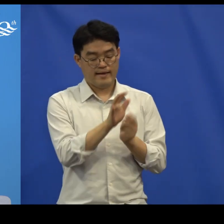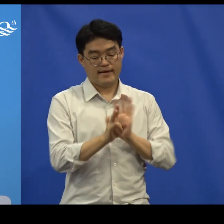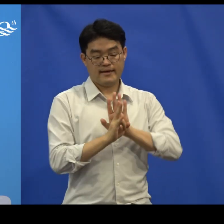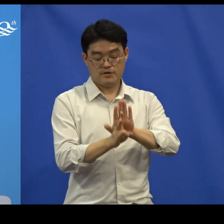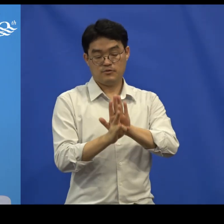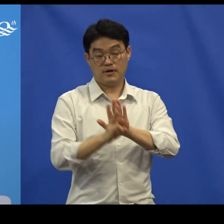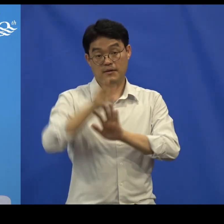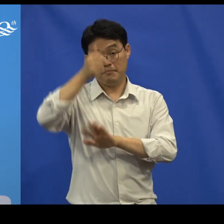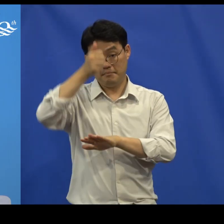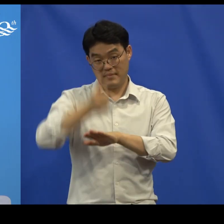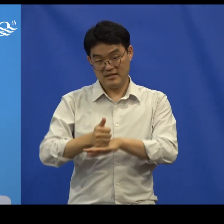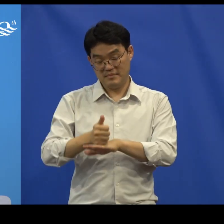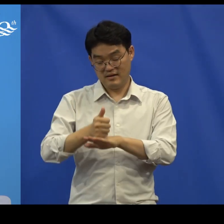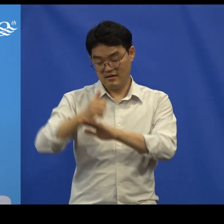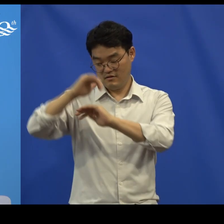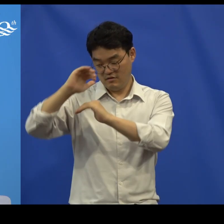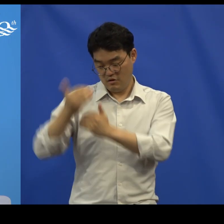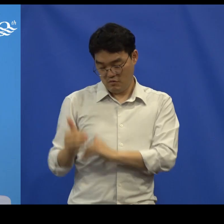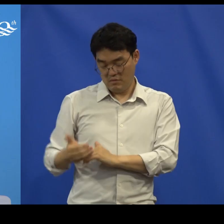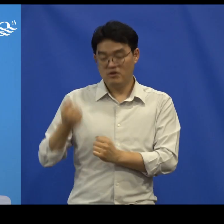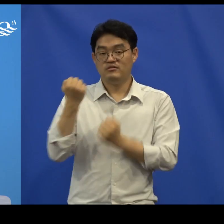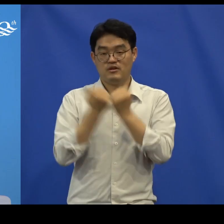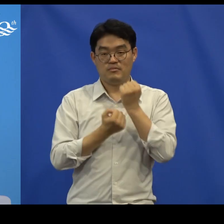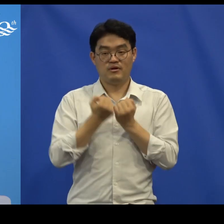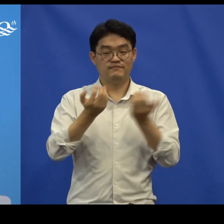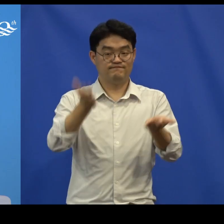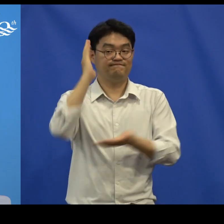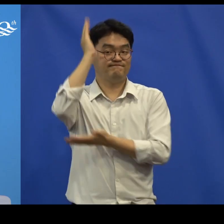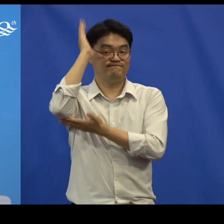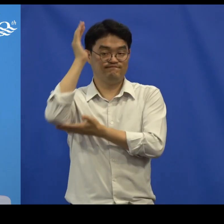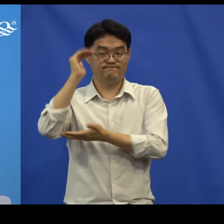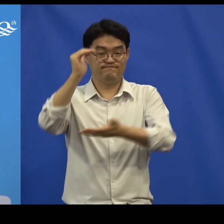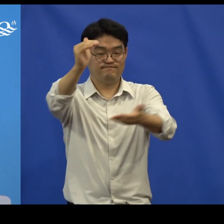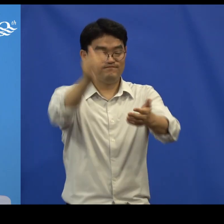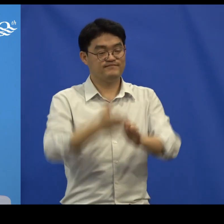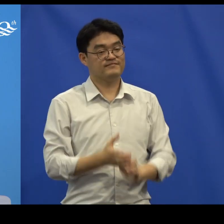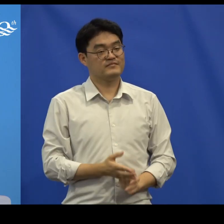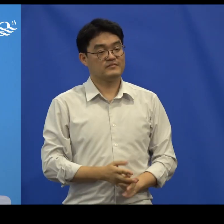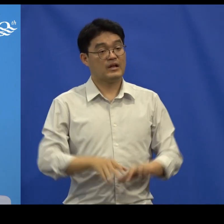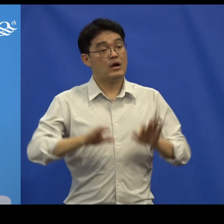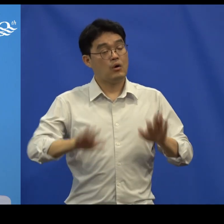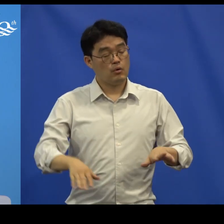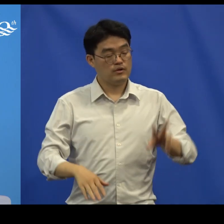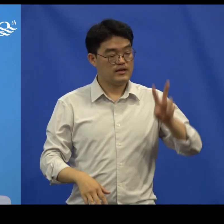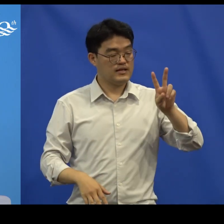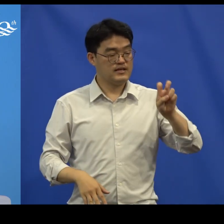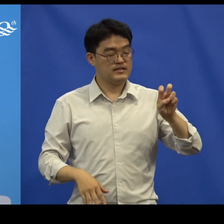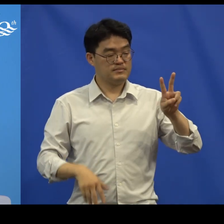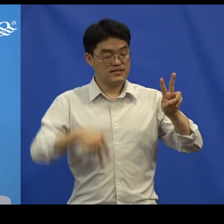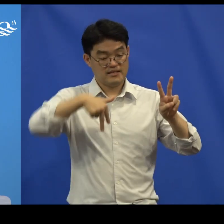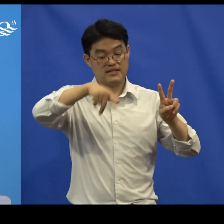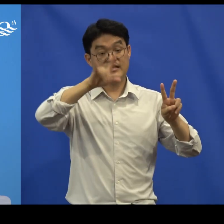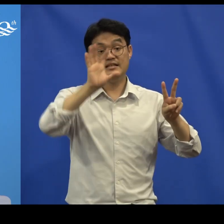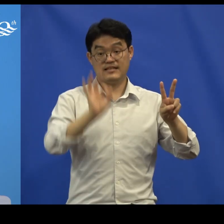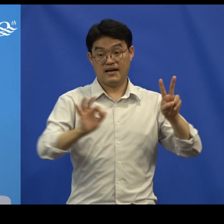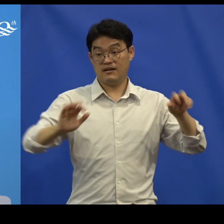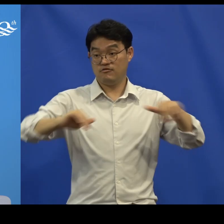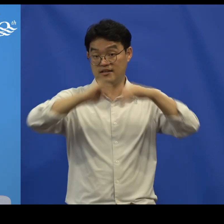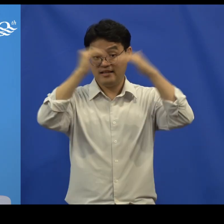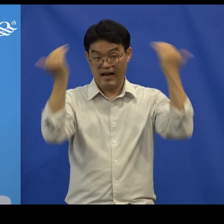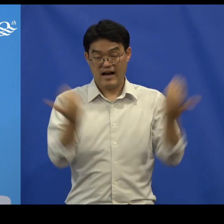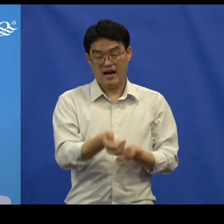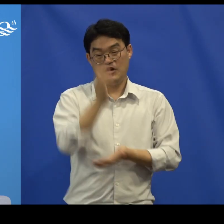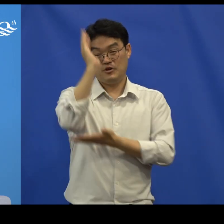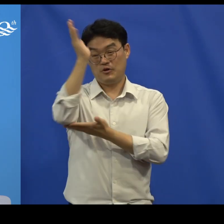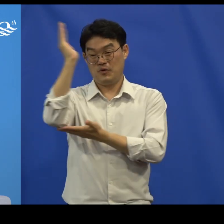합니다. 오늘 이 22장을 우리가 다 다루지는 못합니다만은 22장에 자주 나오는 단어가